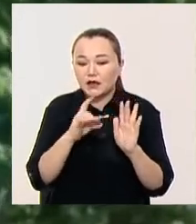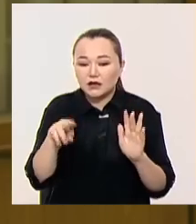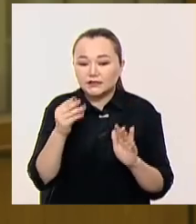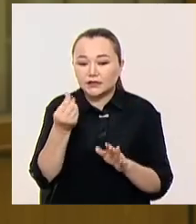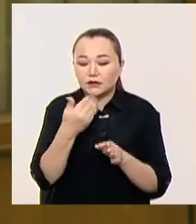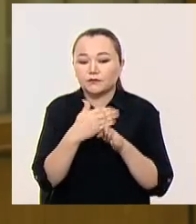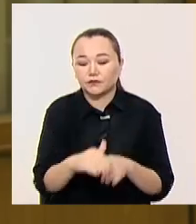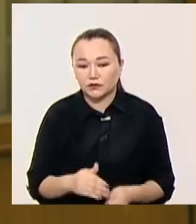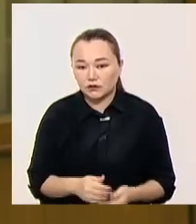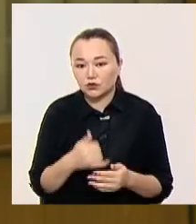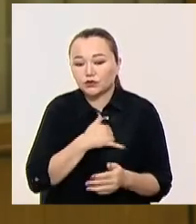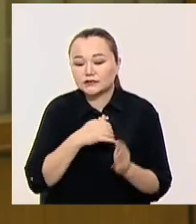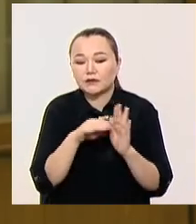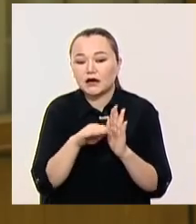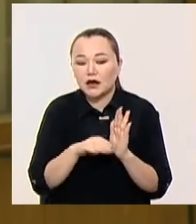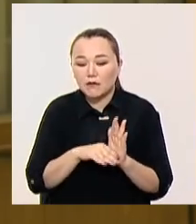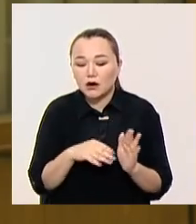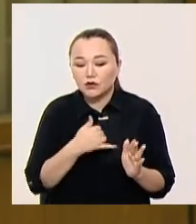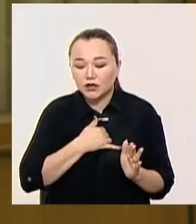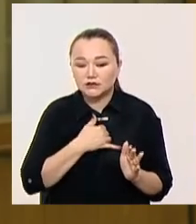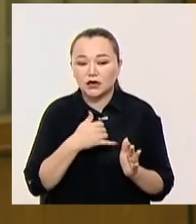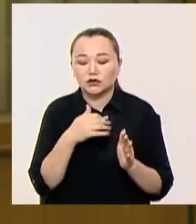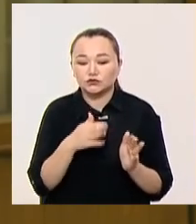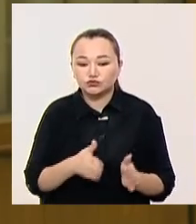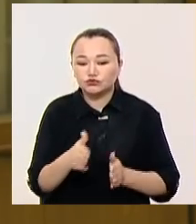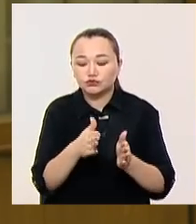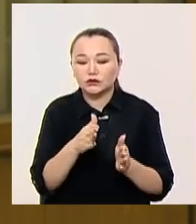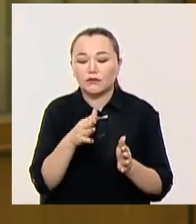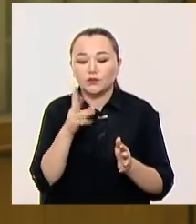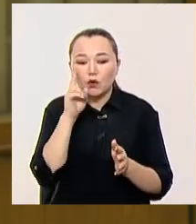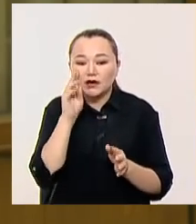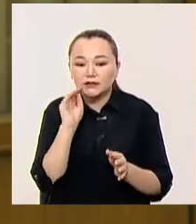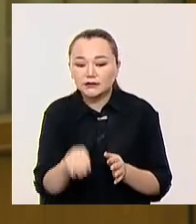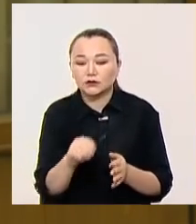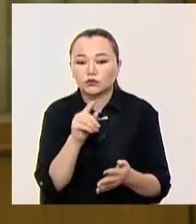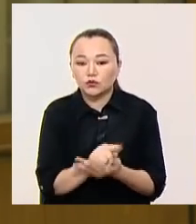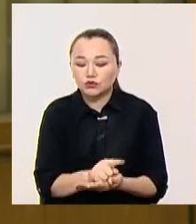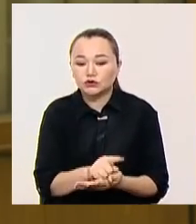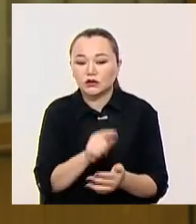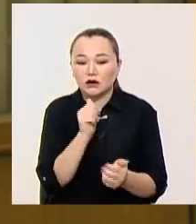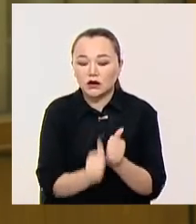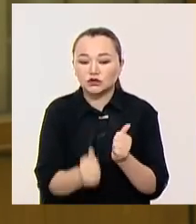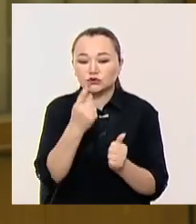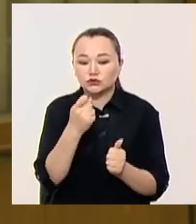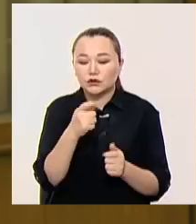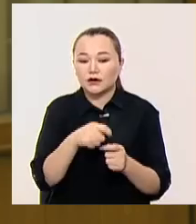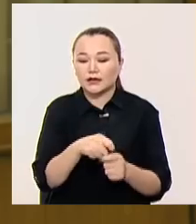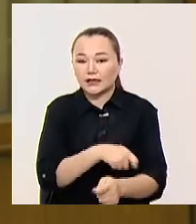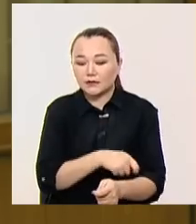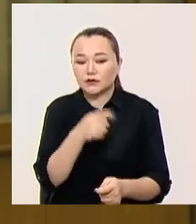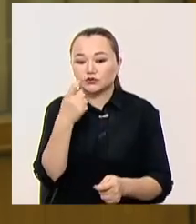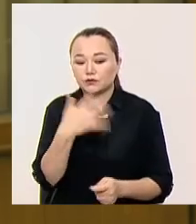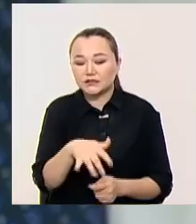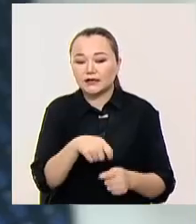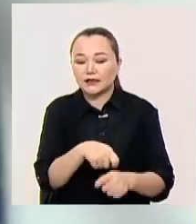Программада біздің жол бойынша туалеттер қою керек. Энди ул ар 100 шахрым, 150